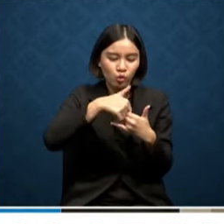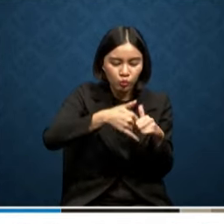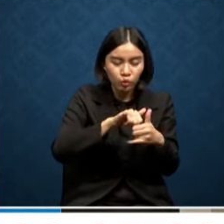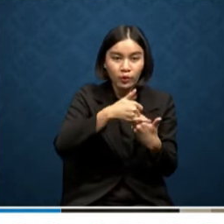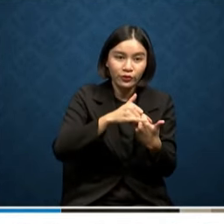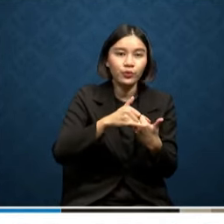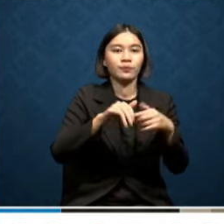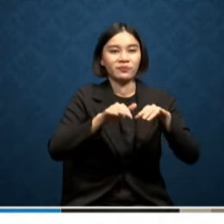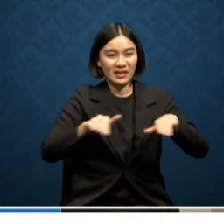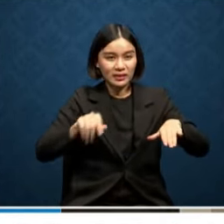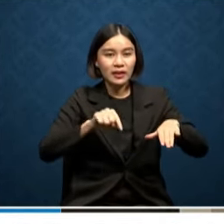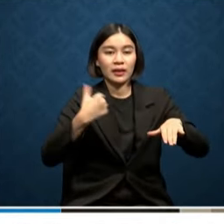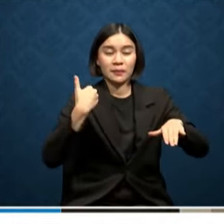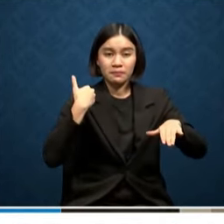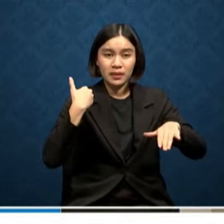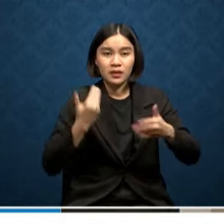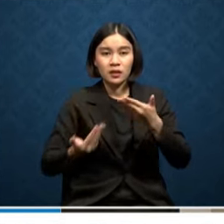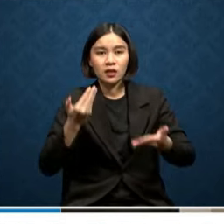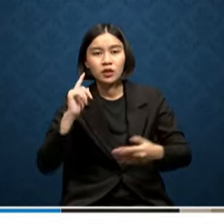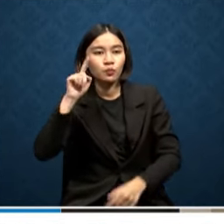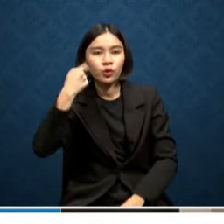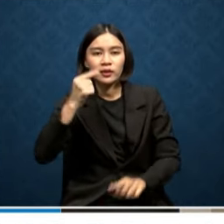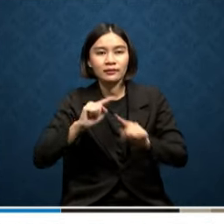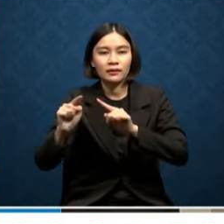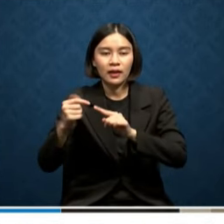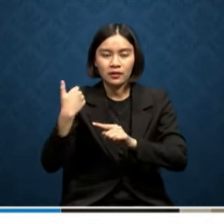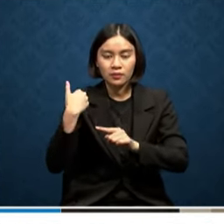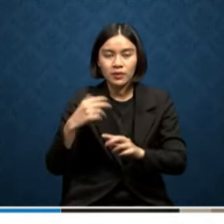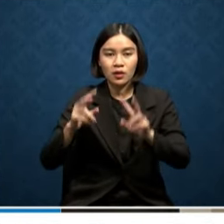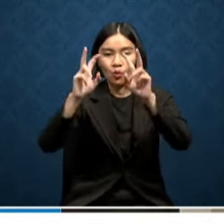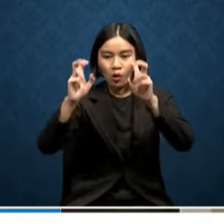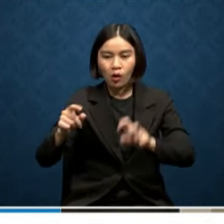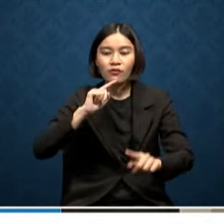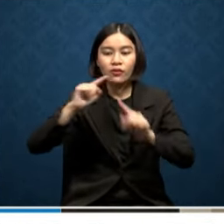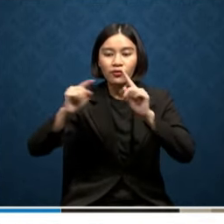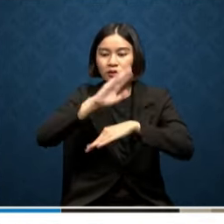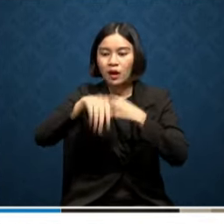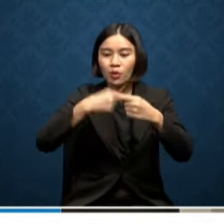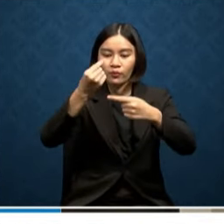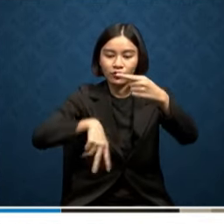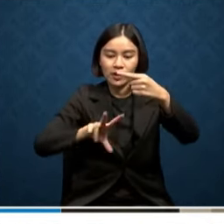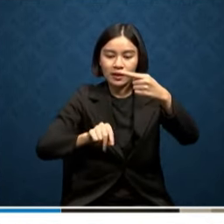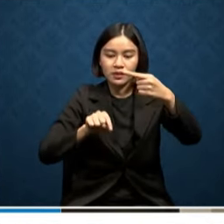เด็กนะคะหรือกรณีผู้หญิงก็แล้วแต่ที่ท่านระบุจำนวนเรื่องร้องเรียนไปถึง